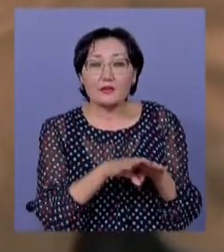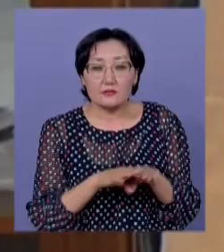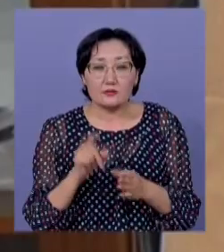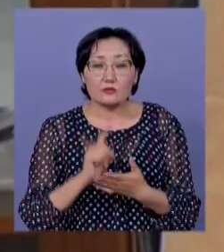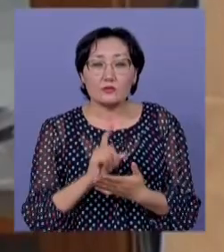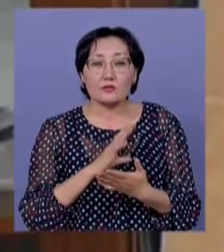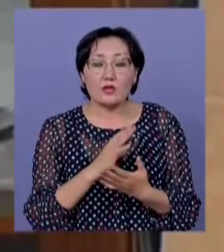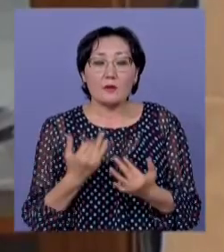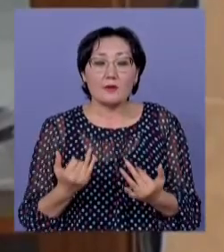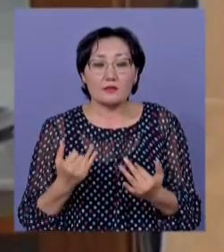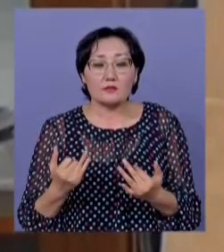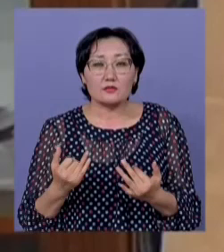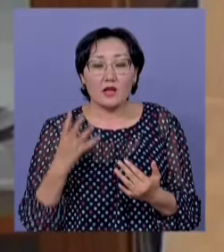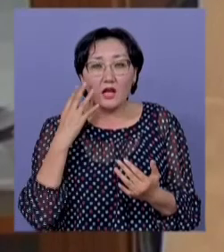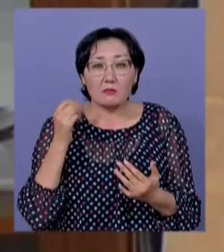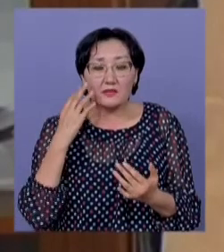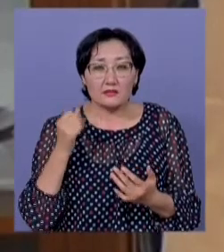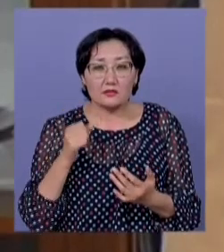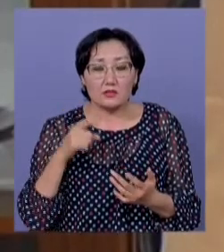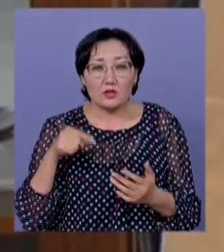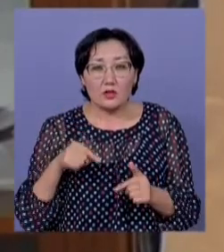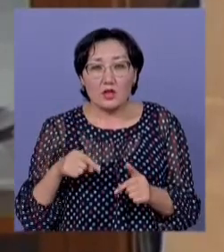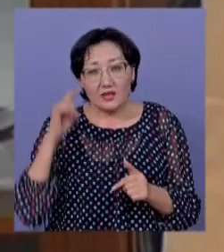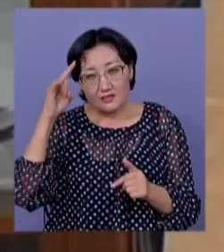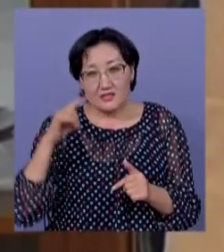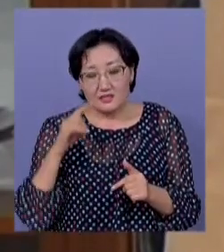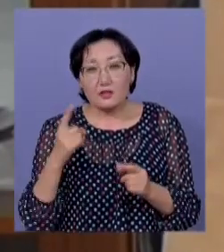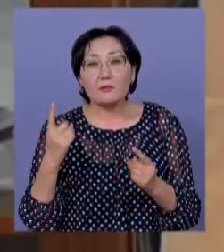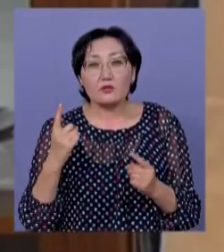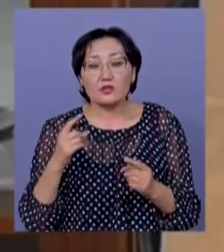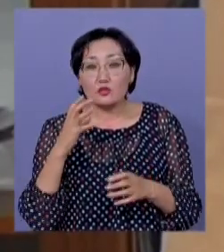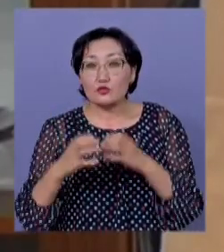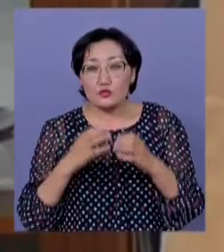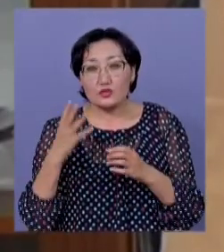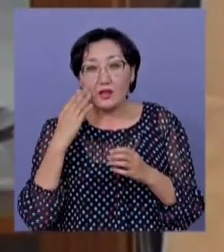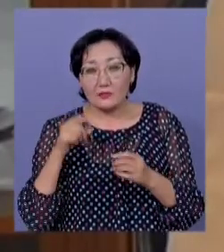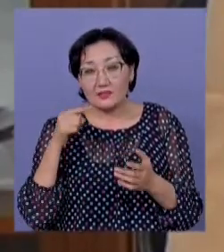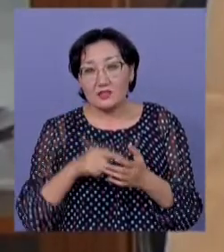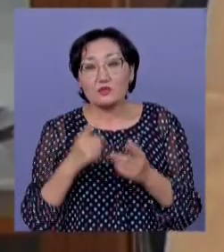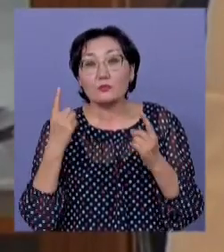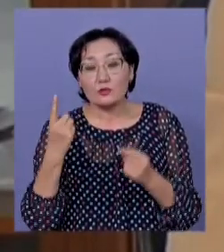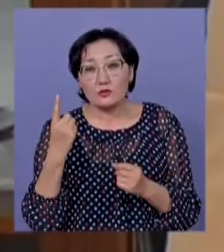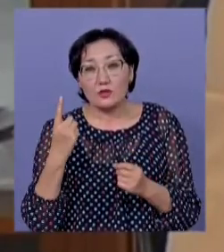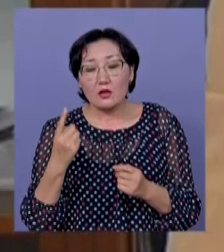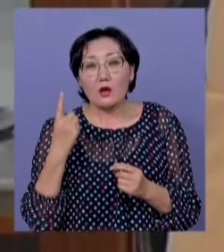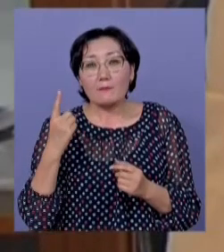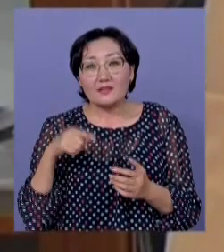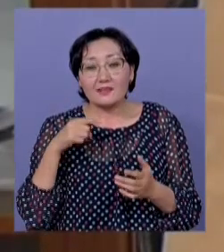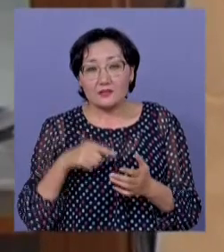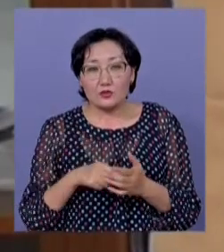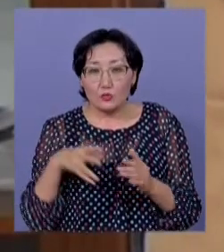үшін барлығымыз түсіміз, Алматы Қазақстанда бір оғана ғой, дүниесінде бір оғана Алматы. Сондықтан бір қаланың